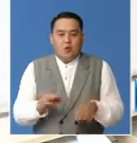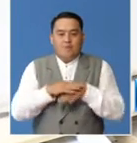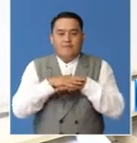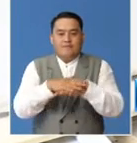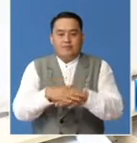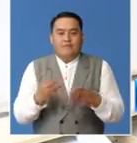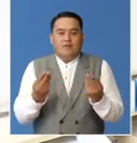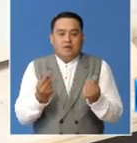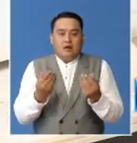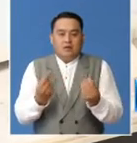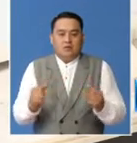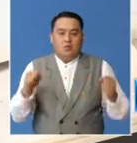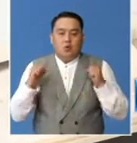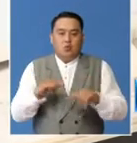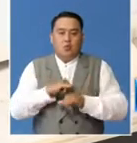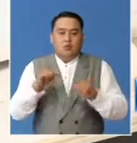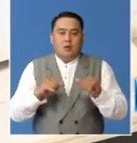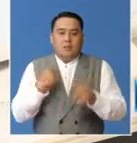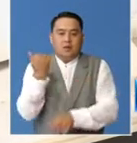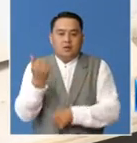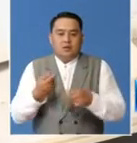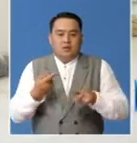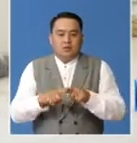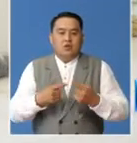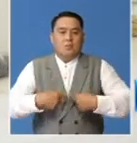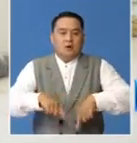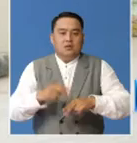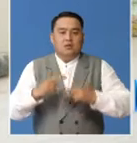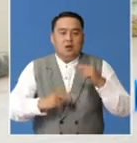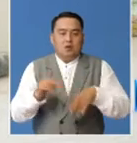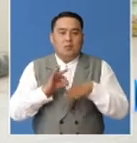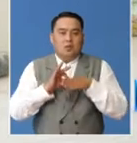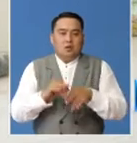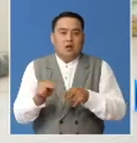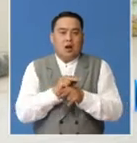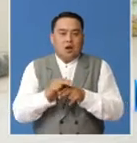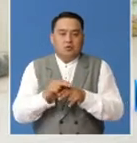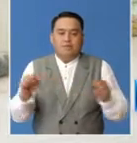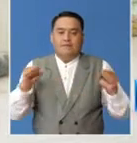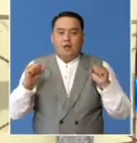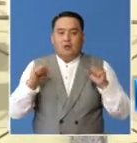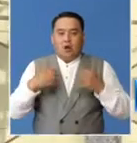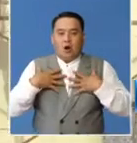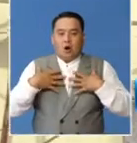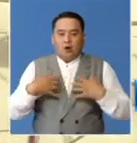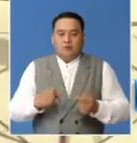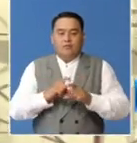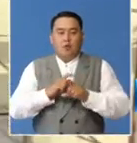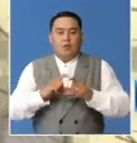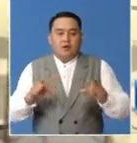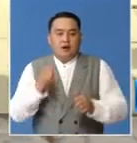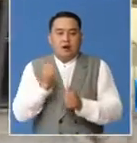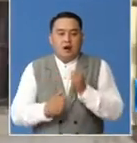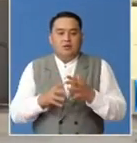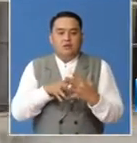финансирования, улучшается учебно-спортивная и материально-техническая база, ведется строительство и реконструкция физкультурно-оздоровительных комплексов в